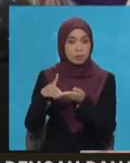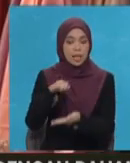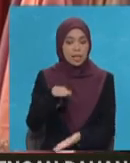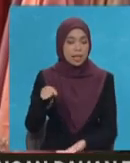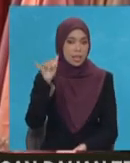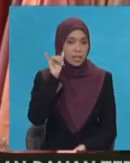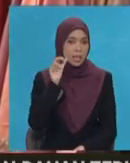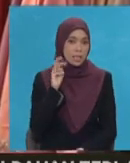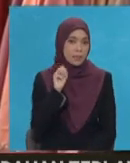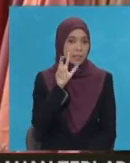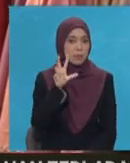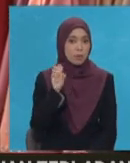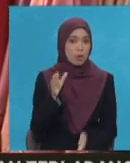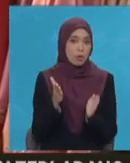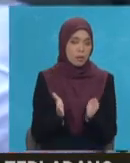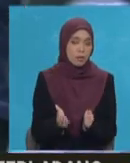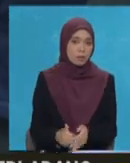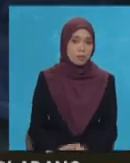30 orang